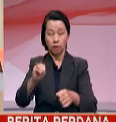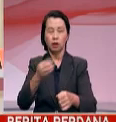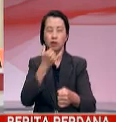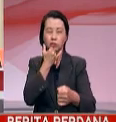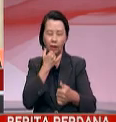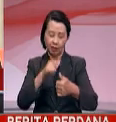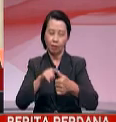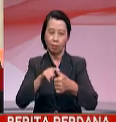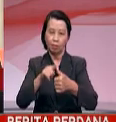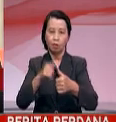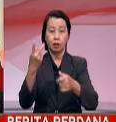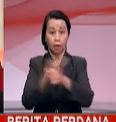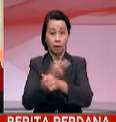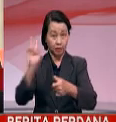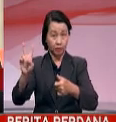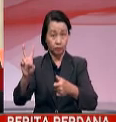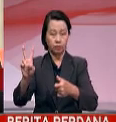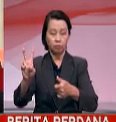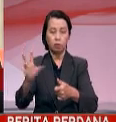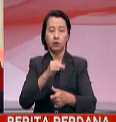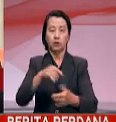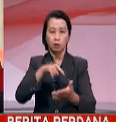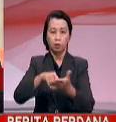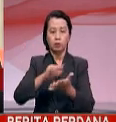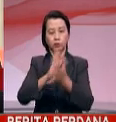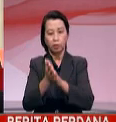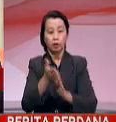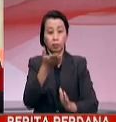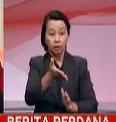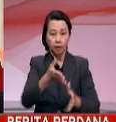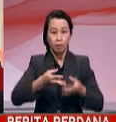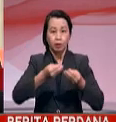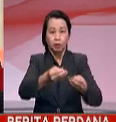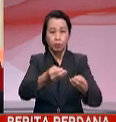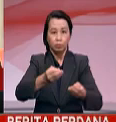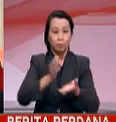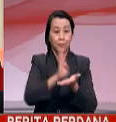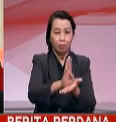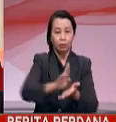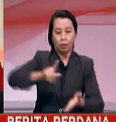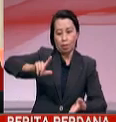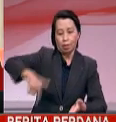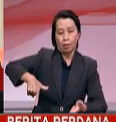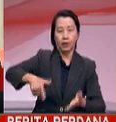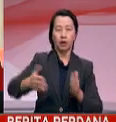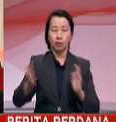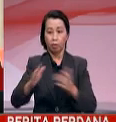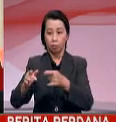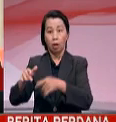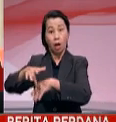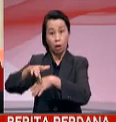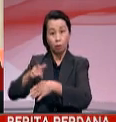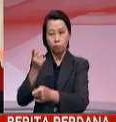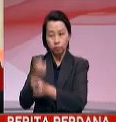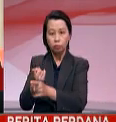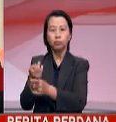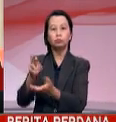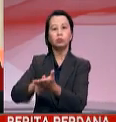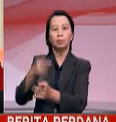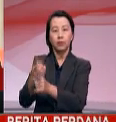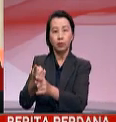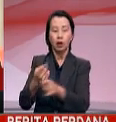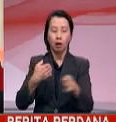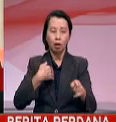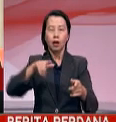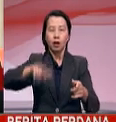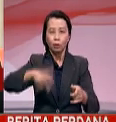salah pada kali kedua, ya. Dan ini menyebabkan mereka menerima bantuan lewat berbanding dengan mereka yang memberi nombor yang betul. And then the other problem